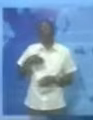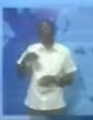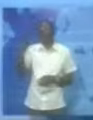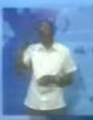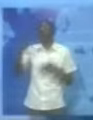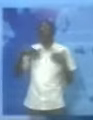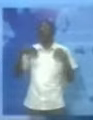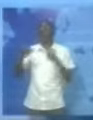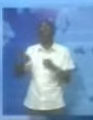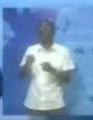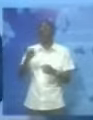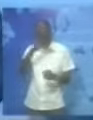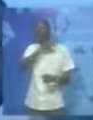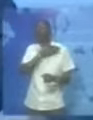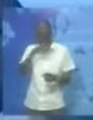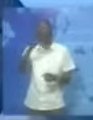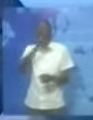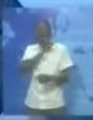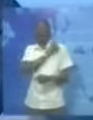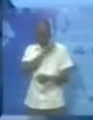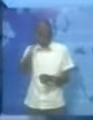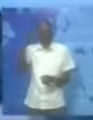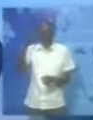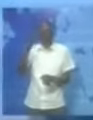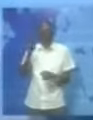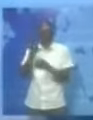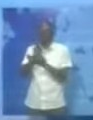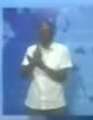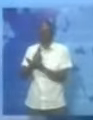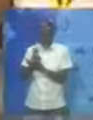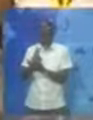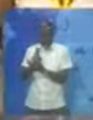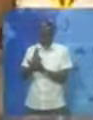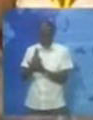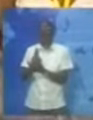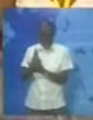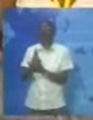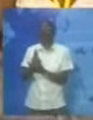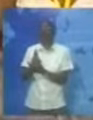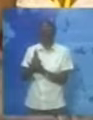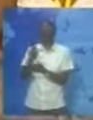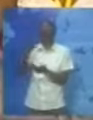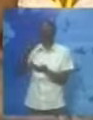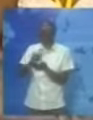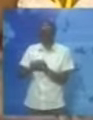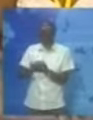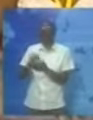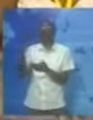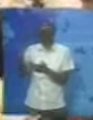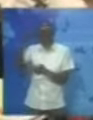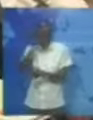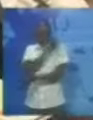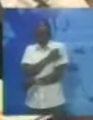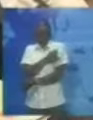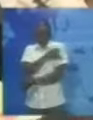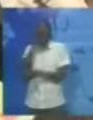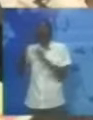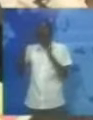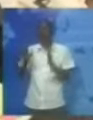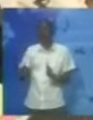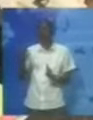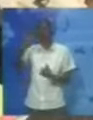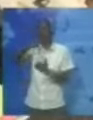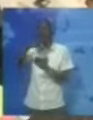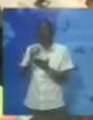sont les initiateurs. Estelle Judith Assogba. Ces infirmiers chefs de poste des centres de santé et de